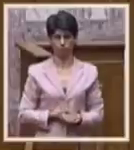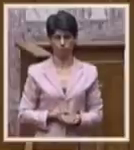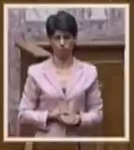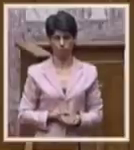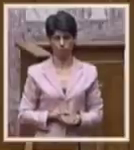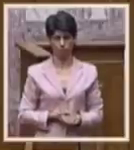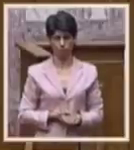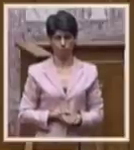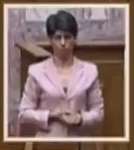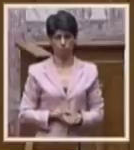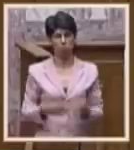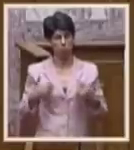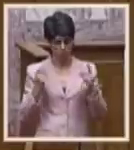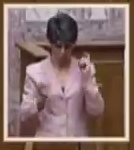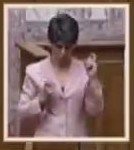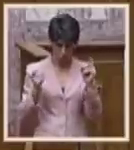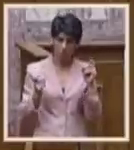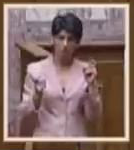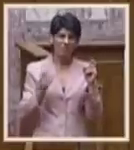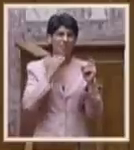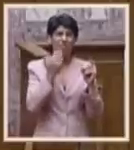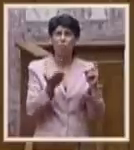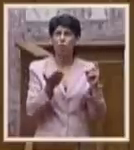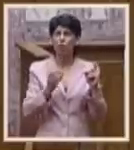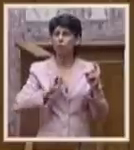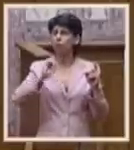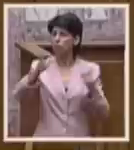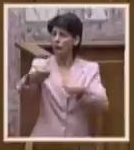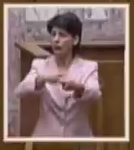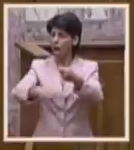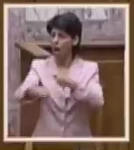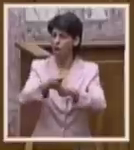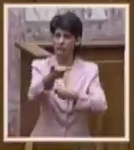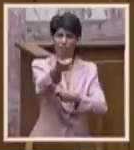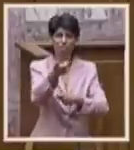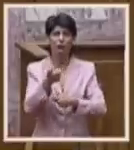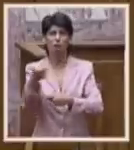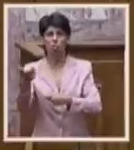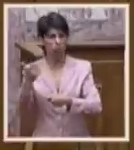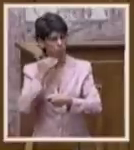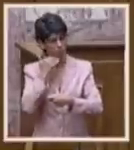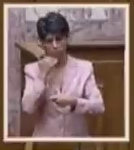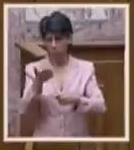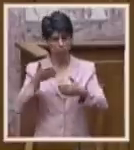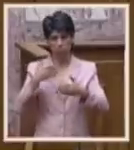Εφόσον είπα, δεν μπορούμε να βγούμε στις αγορές για να δανειστούμε, αξιολογήστε και